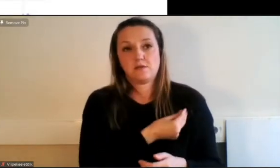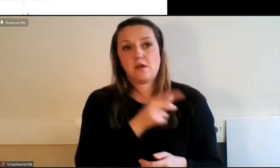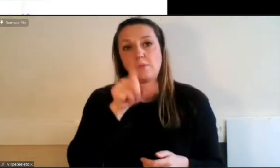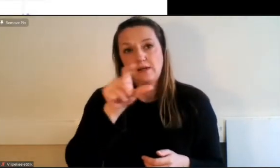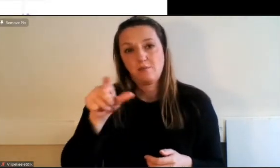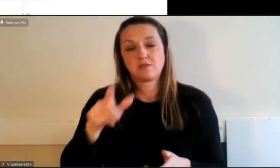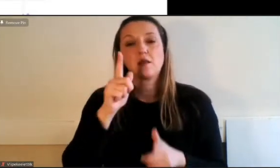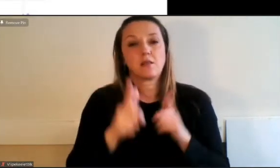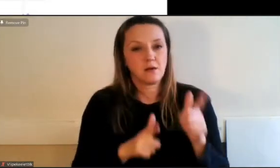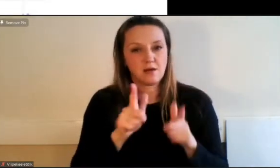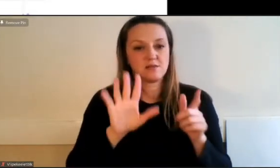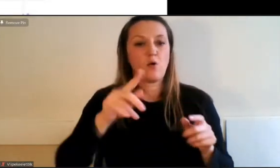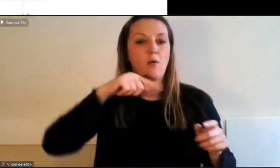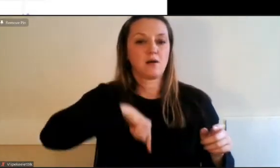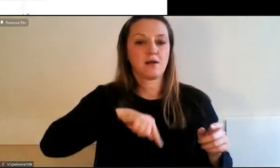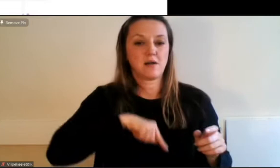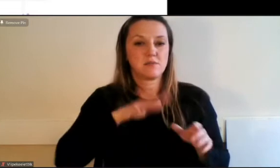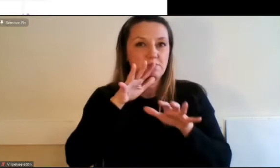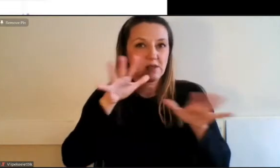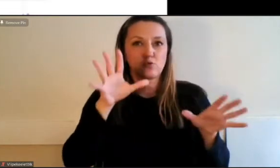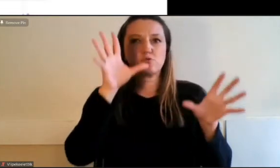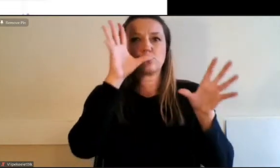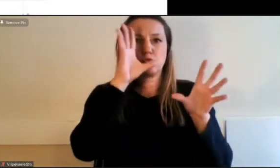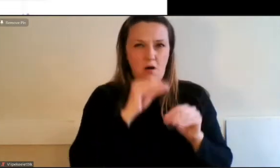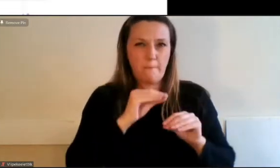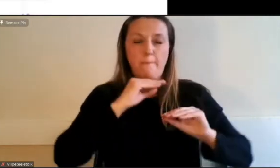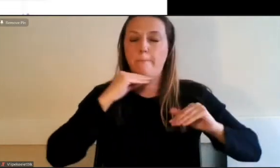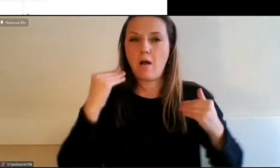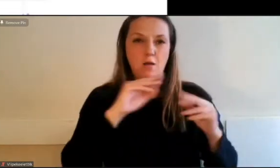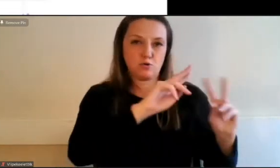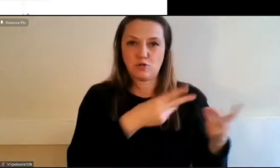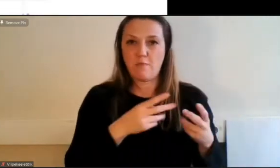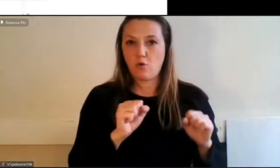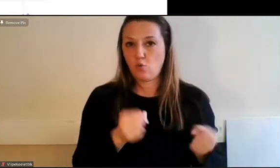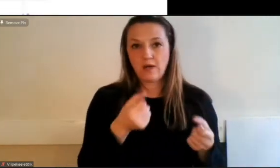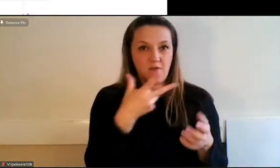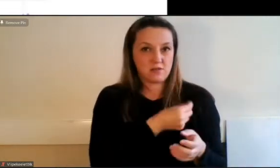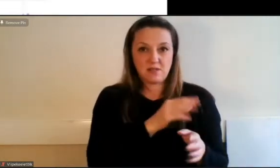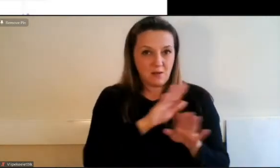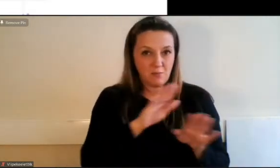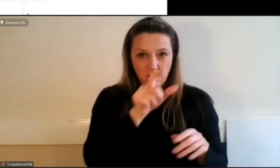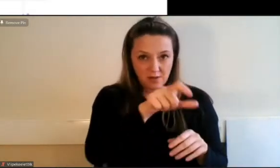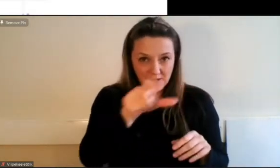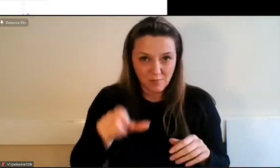Ja see on ka üpriski sarnane kuskil 3,5 päeva nii vaktsineerimata või vaktsineeritud inimestel.